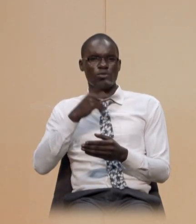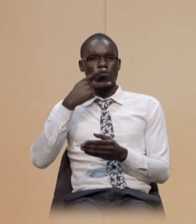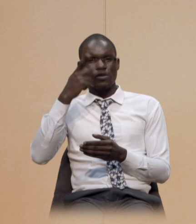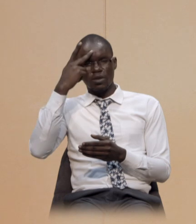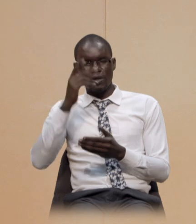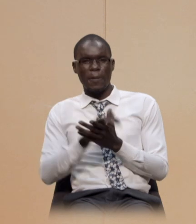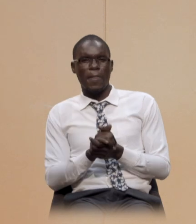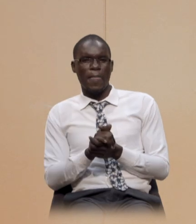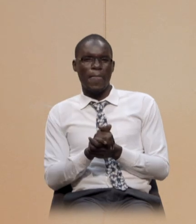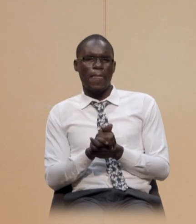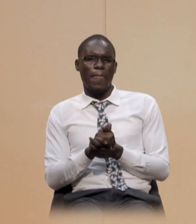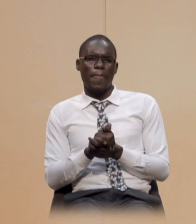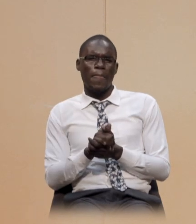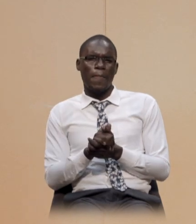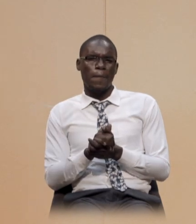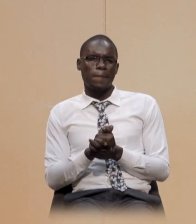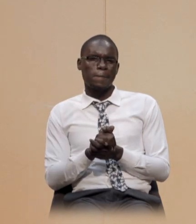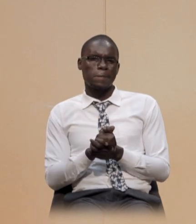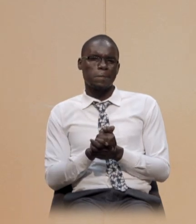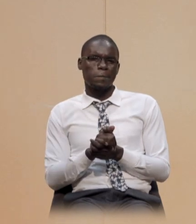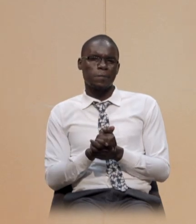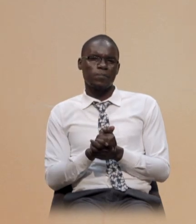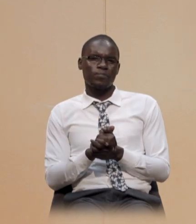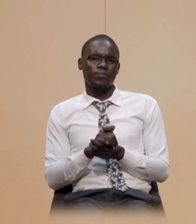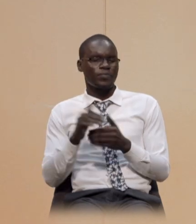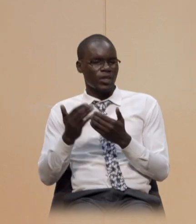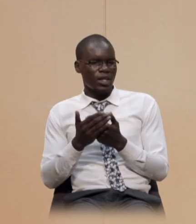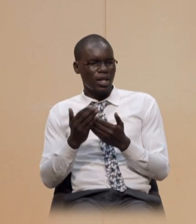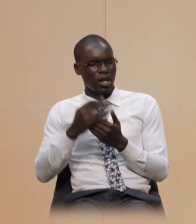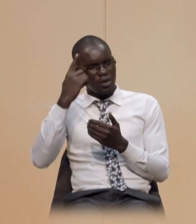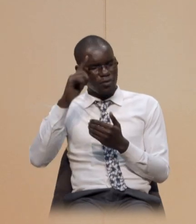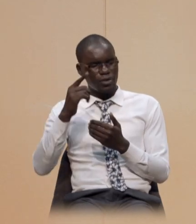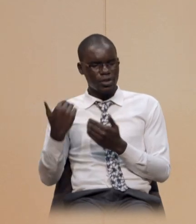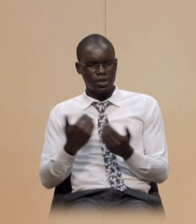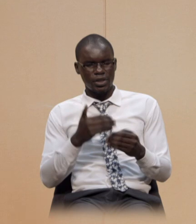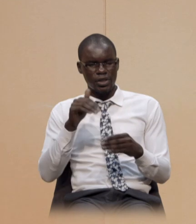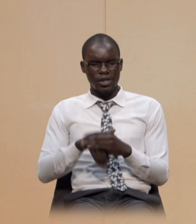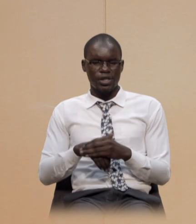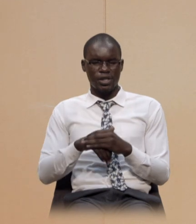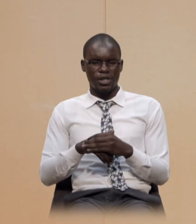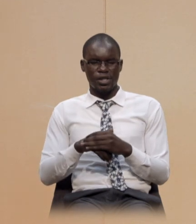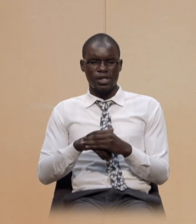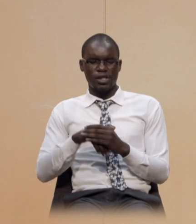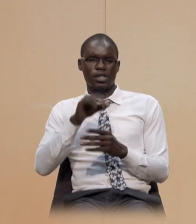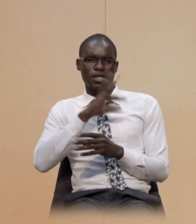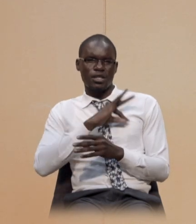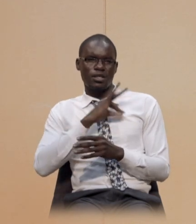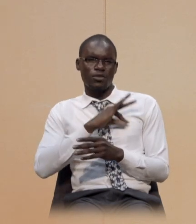Hiyo ulezi ya watoto katika njia ya kiroho. Kwa sababu kitu ya kwanza,